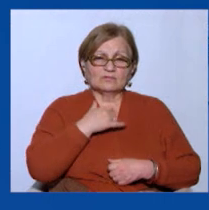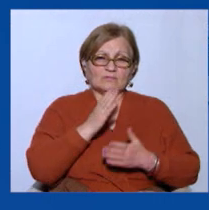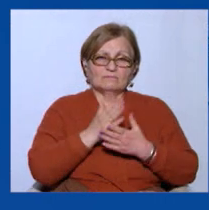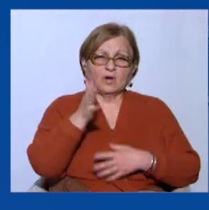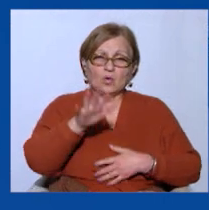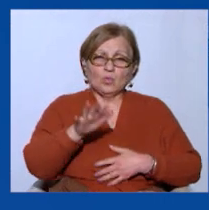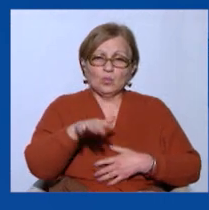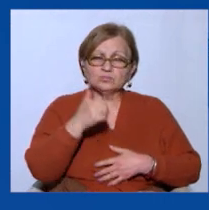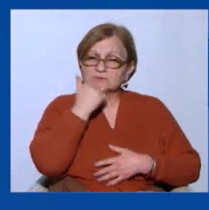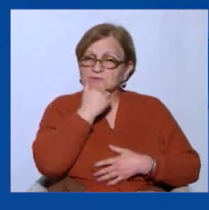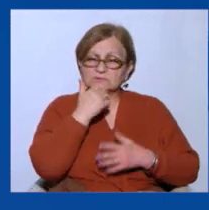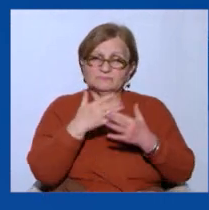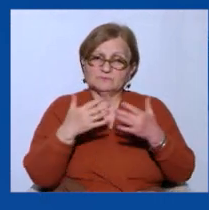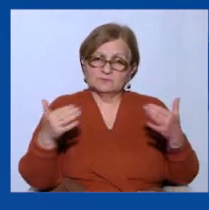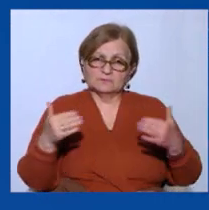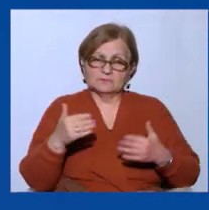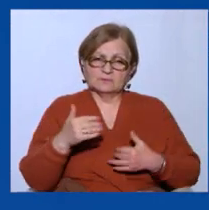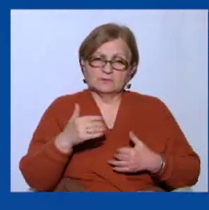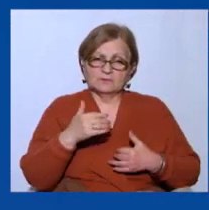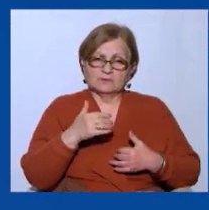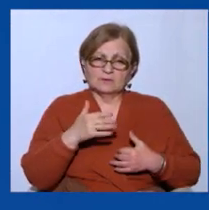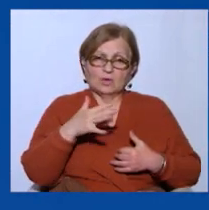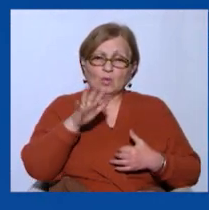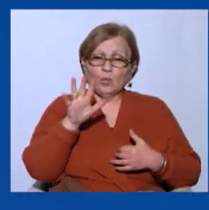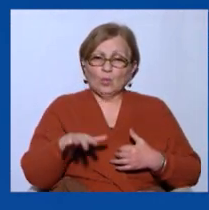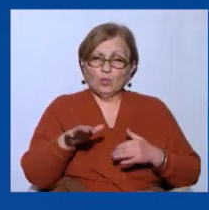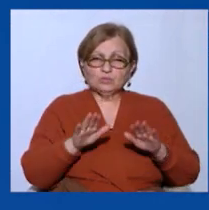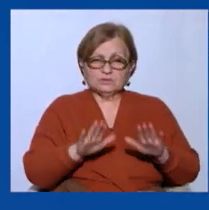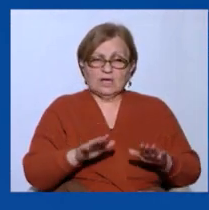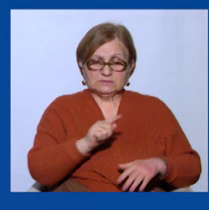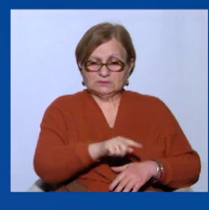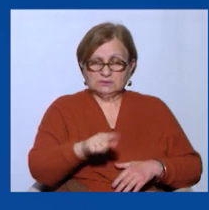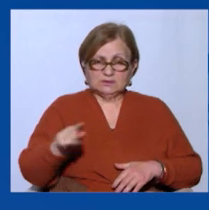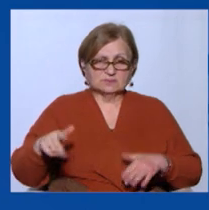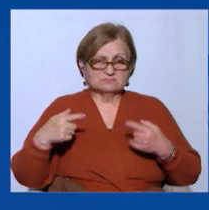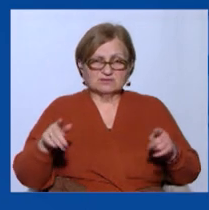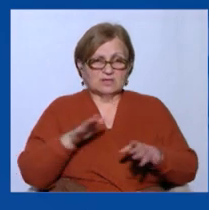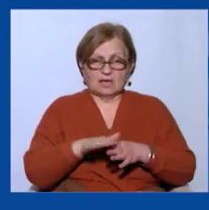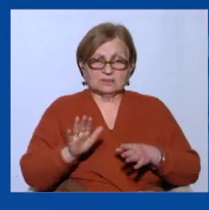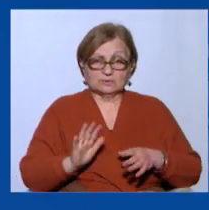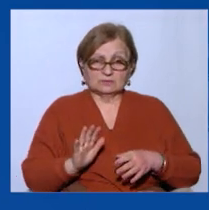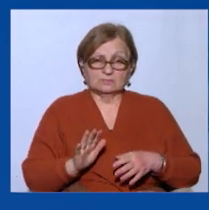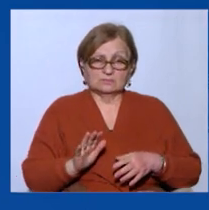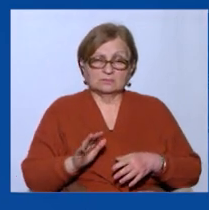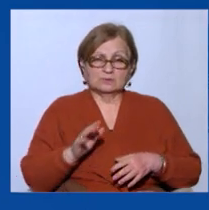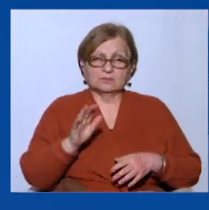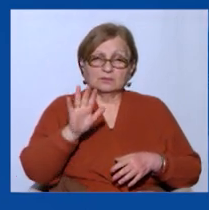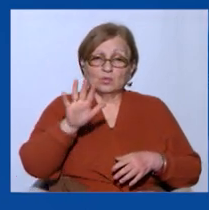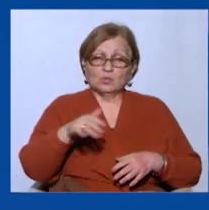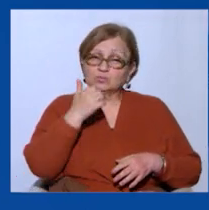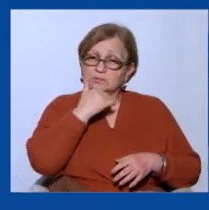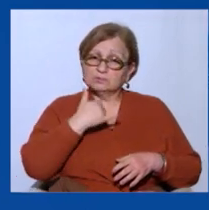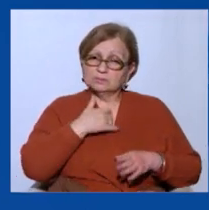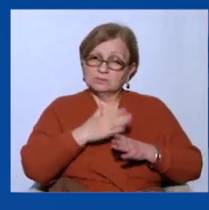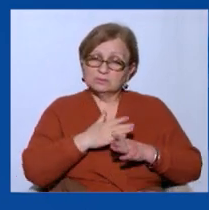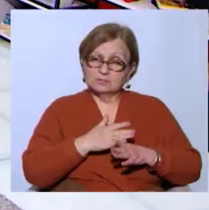რამდენიერად შეგვიძლია განვათავსოთ? ესე იგი, ჩვენ გვაქვს შესაბამისად 5 ადგილი, უბრალოდ ვიტრინაზე მეტი არ ეტევა. აქ შეგვიძლია ჩვენ, რადგან 5 ნივთი გვაქვს,